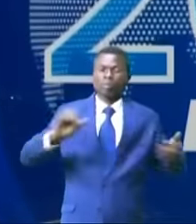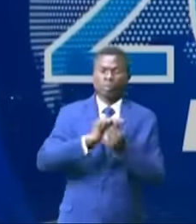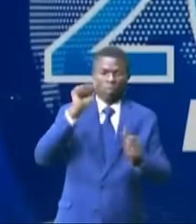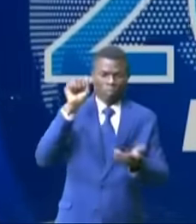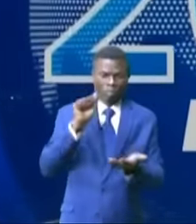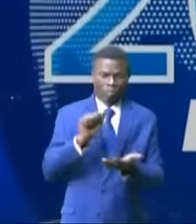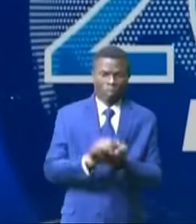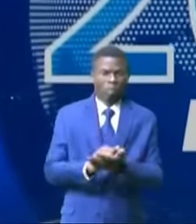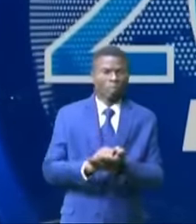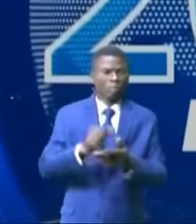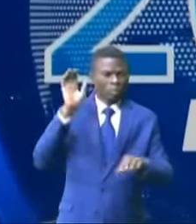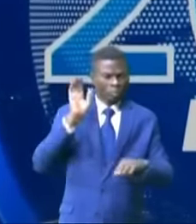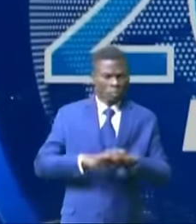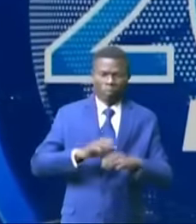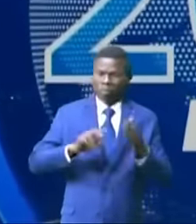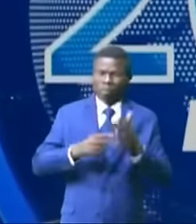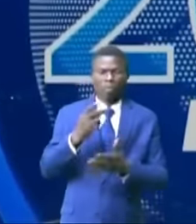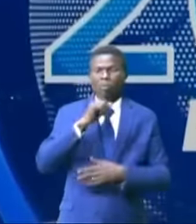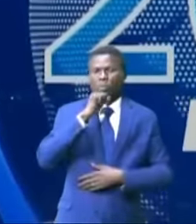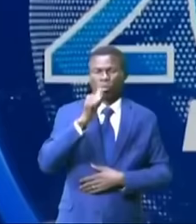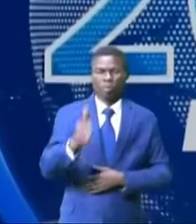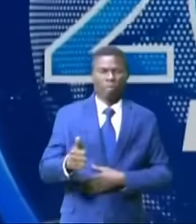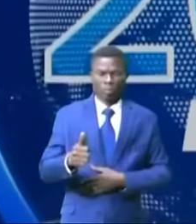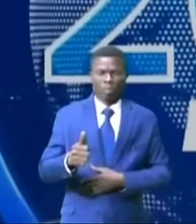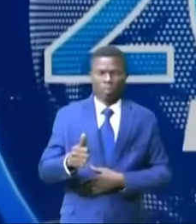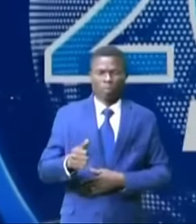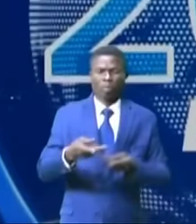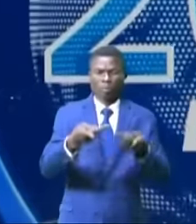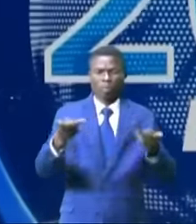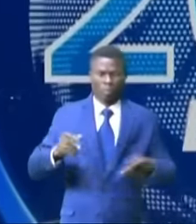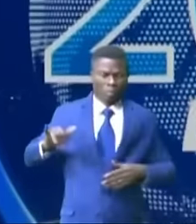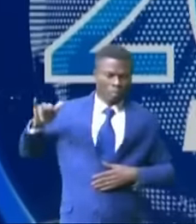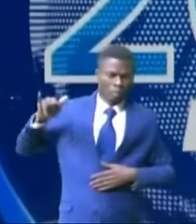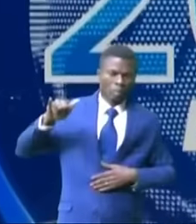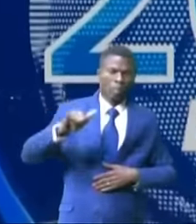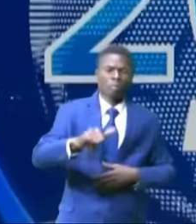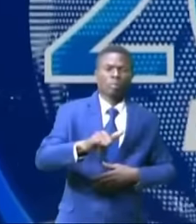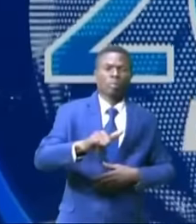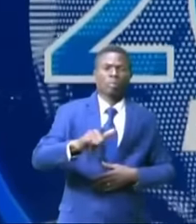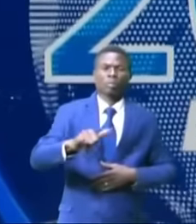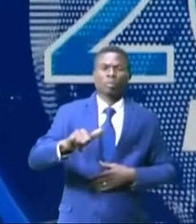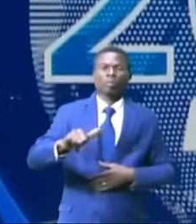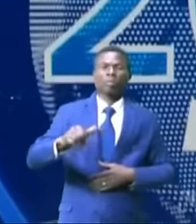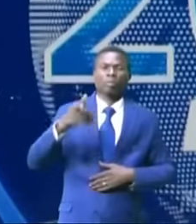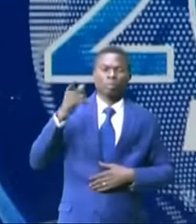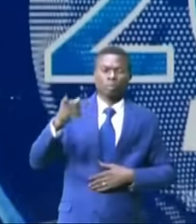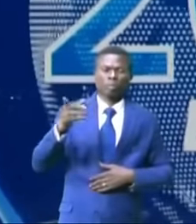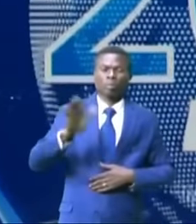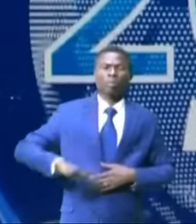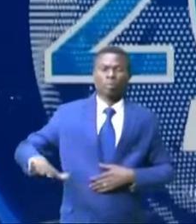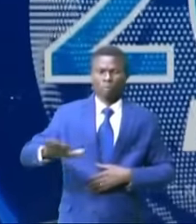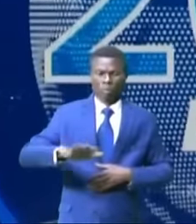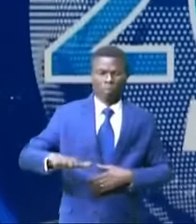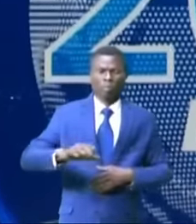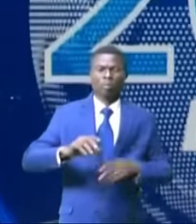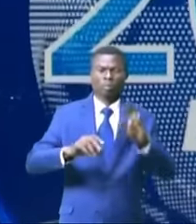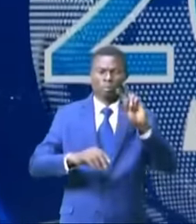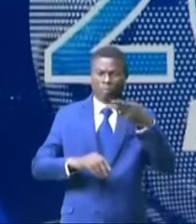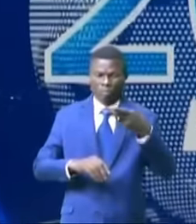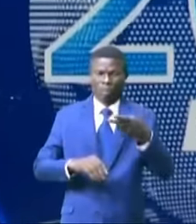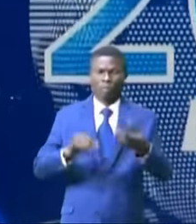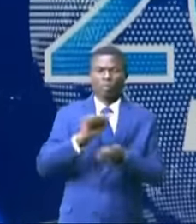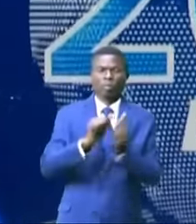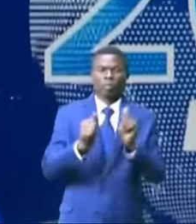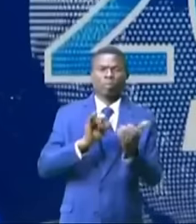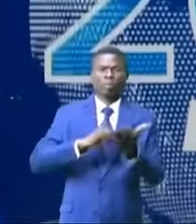ne puisse plus jamais se reproduire sur les plateformes aéroportuaires du pays. Deux, s'agissant